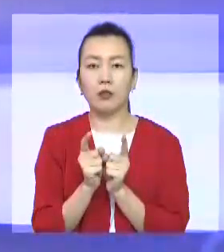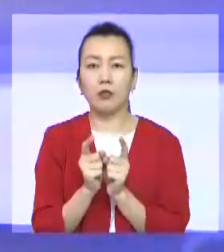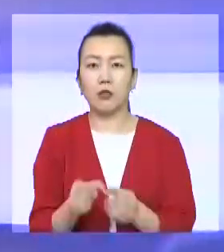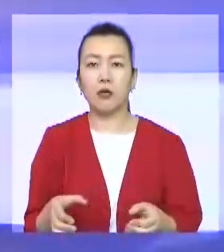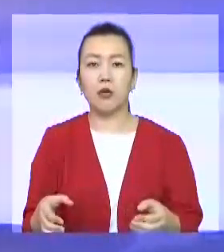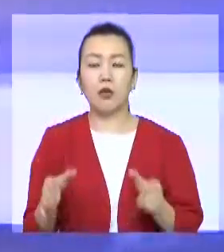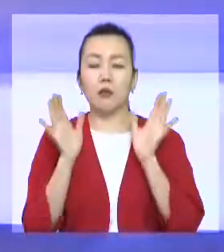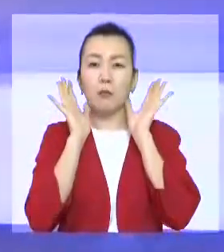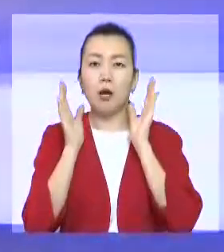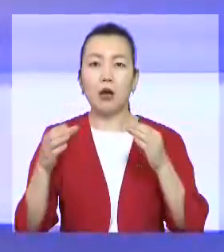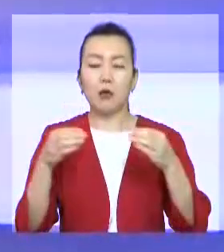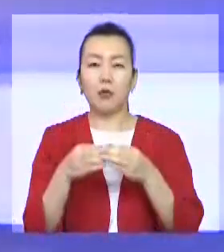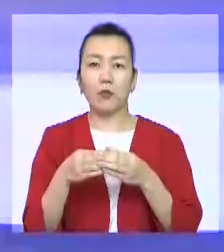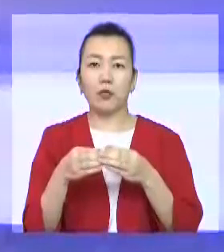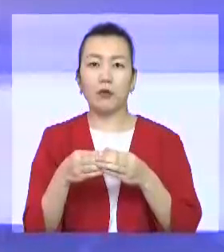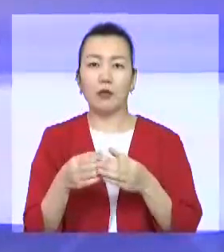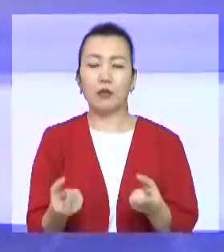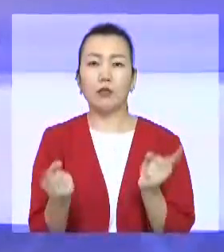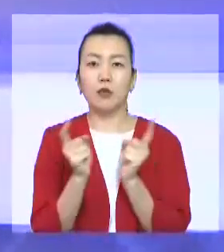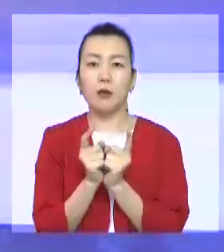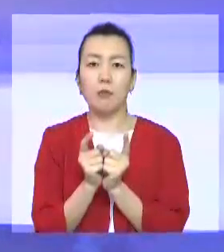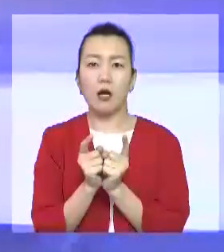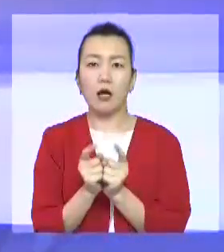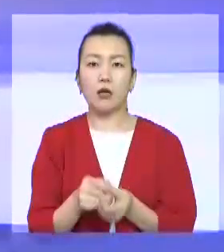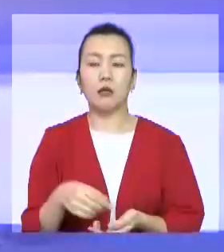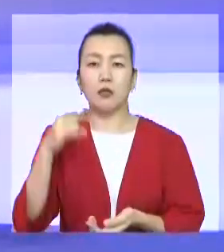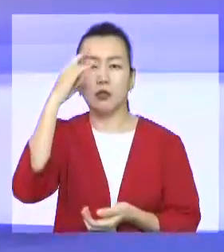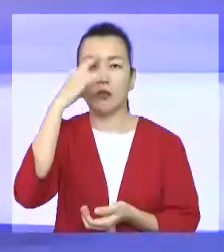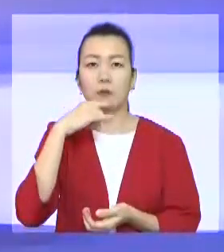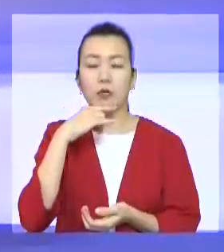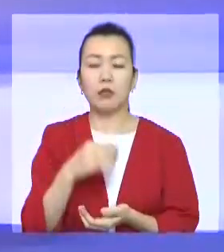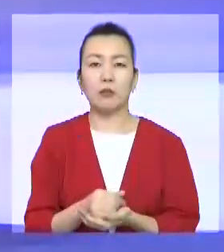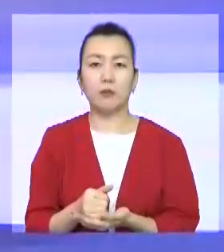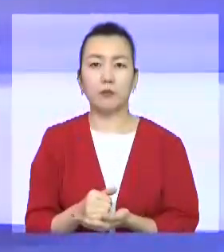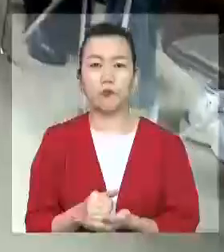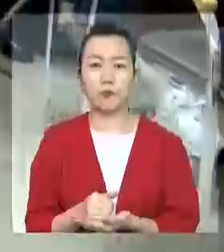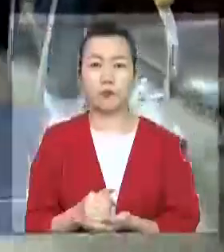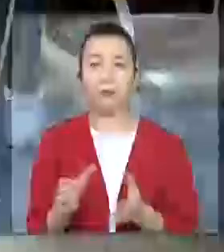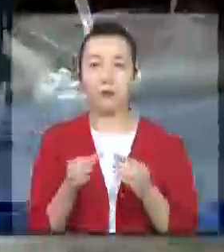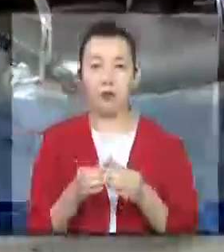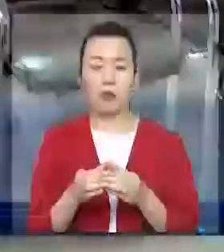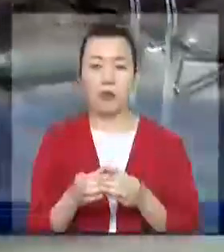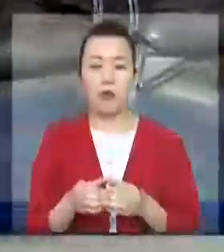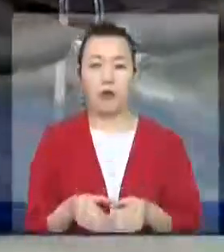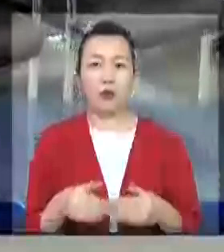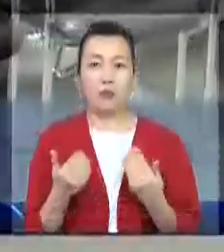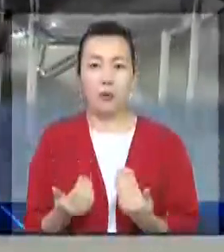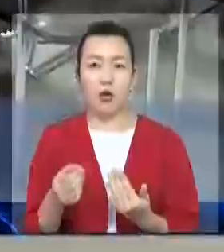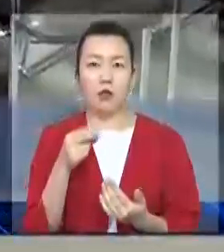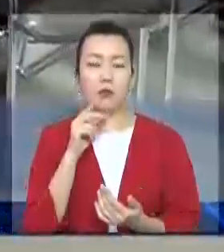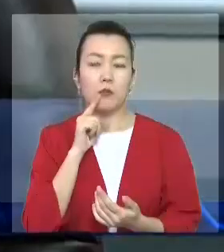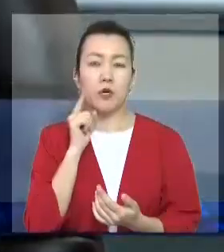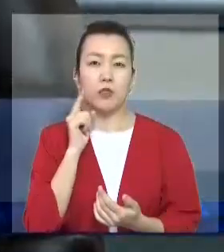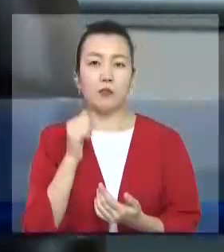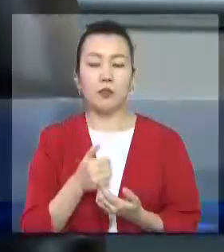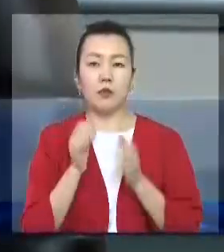председателя Духовного управления мусульман Казахстана Наиб Муфтий Иршат Онгар. Безусловно, молодые люди подвержены влиянию